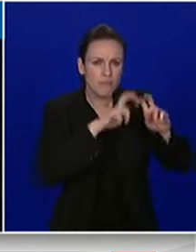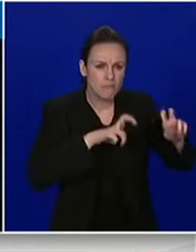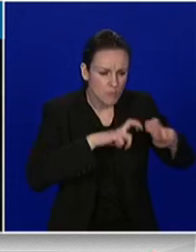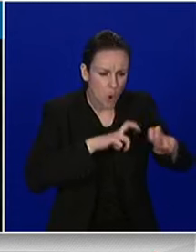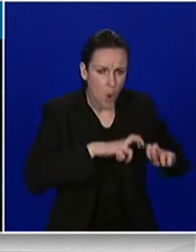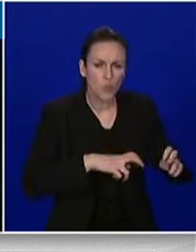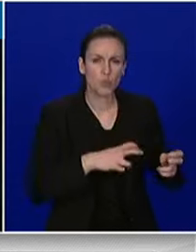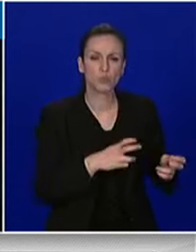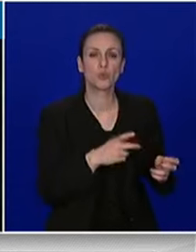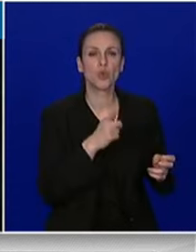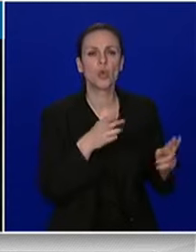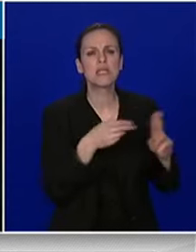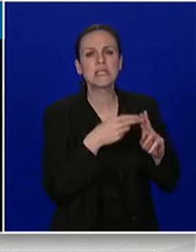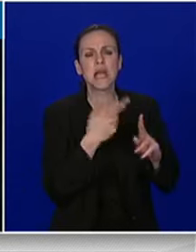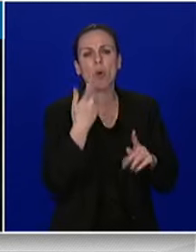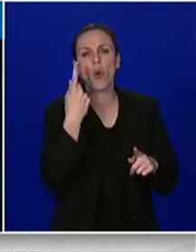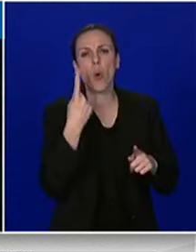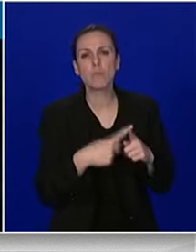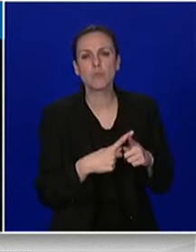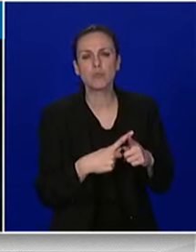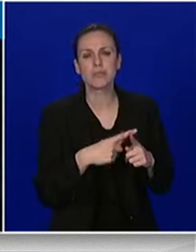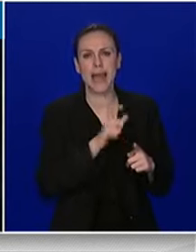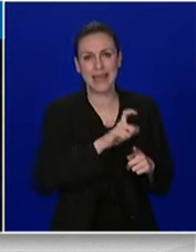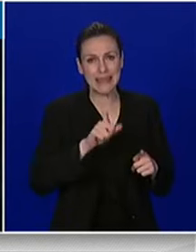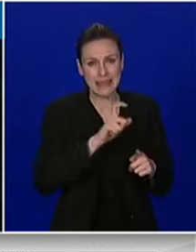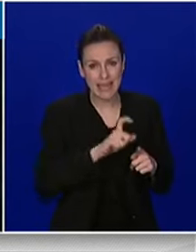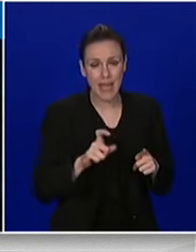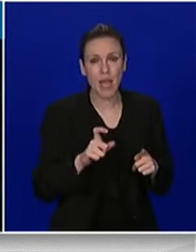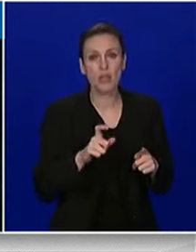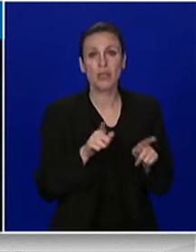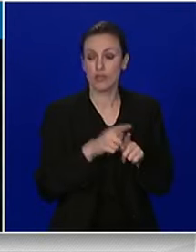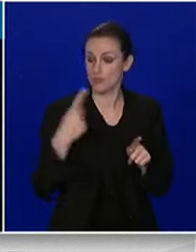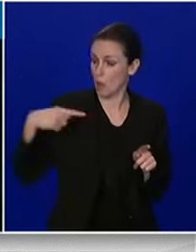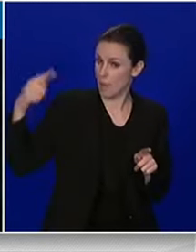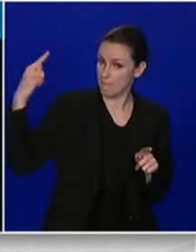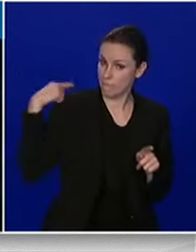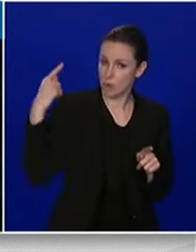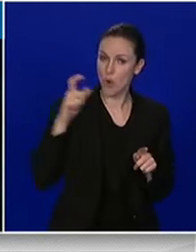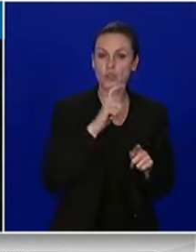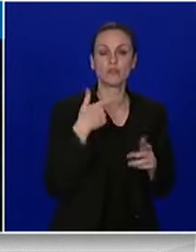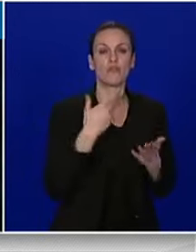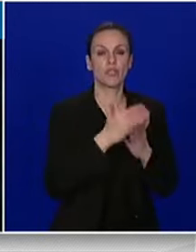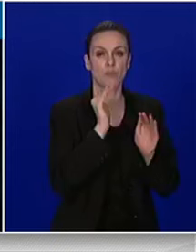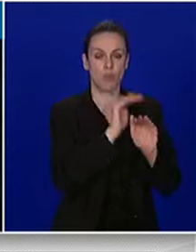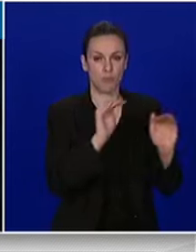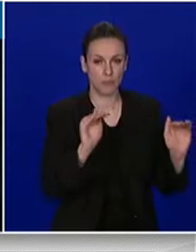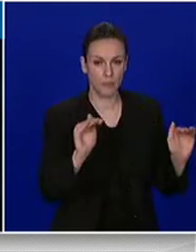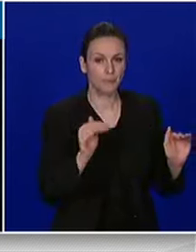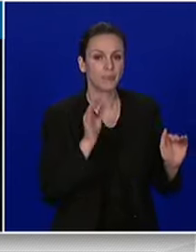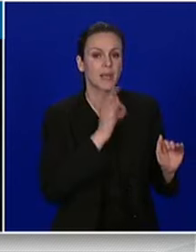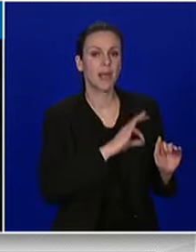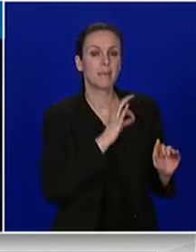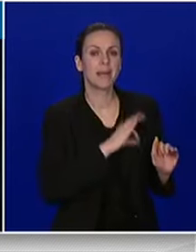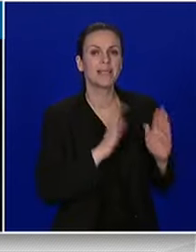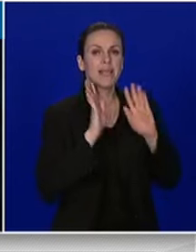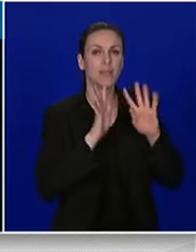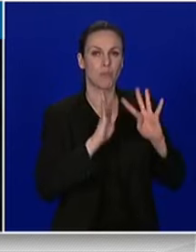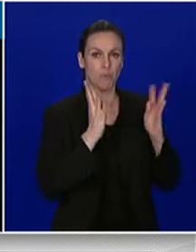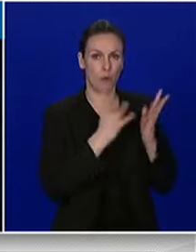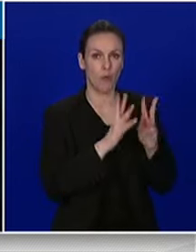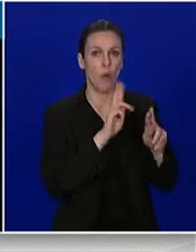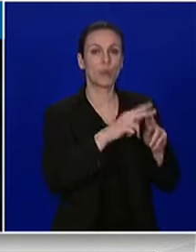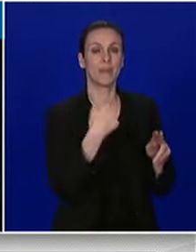se sastaju nekoliko puta tjedno i kao što smo i prošli tjedan komunicirali, predsjednik povjerenstva će